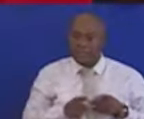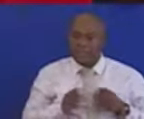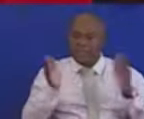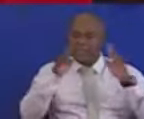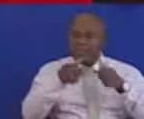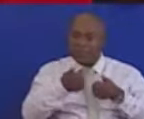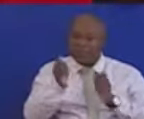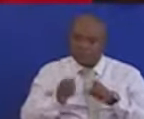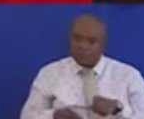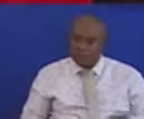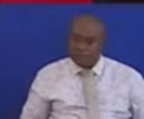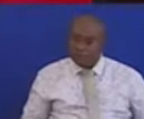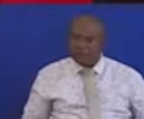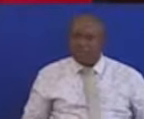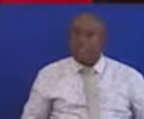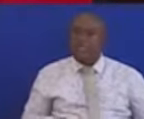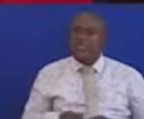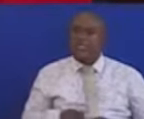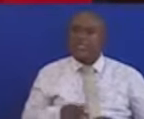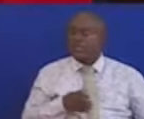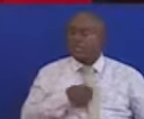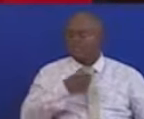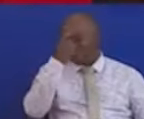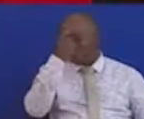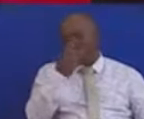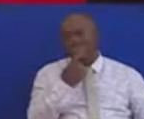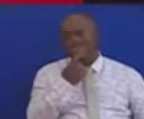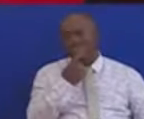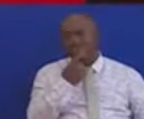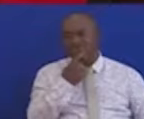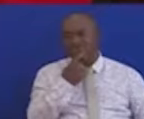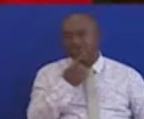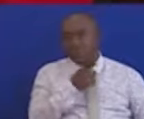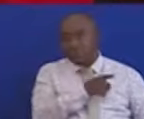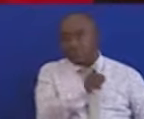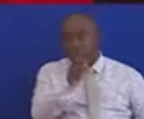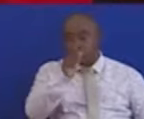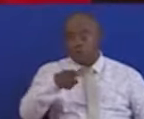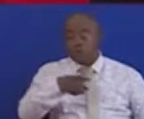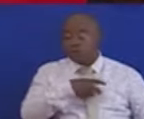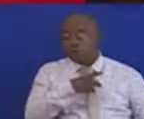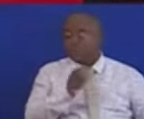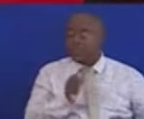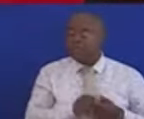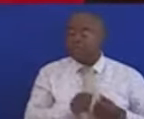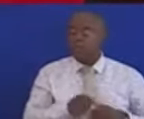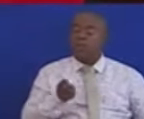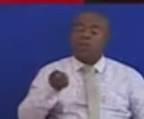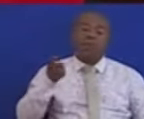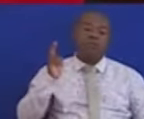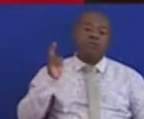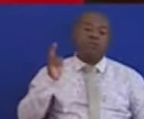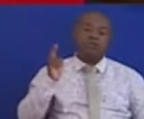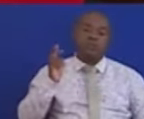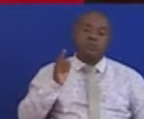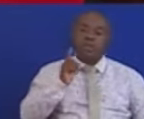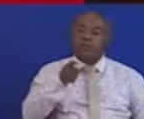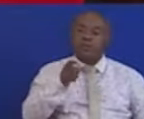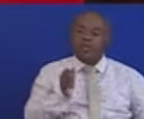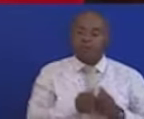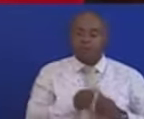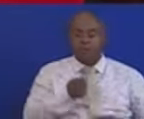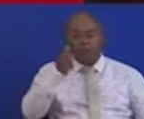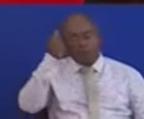yen Ya mwalimu nyerere ime chaka un jiula Kama nyy watu wa Wiz Ya Mali asili mna Mambo Ya